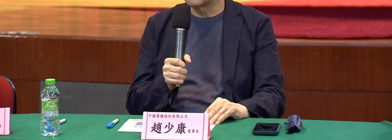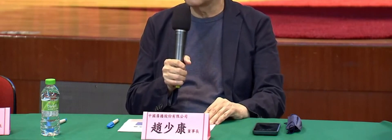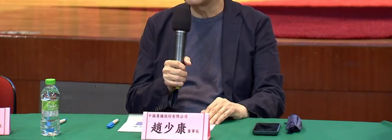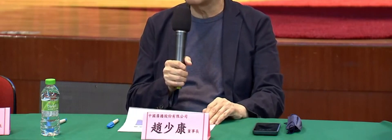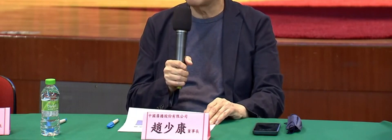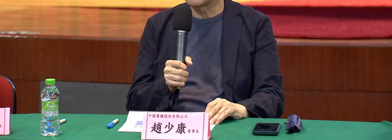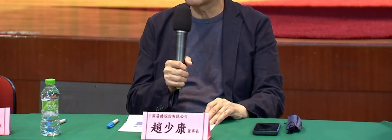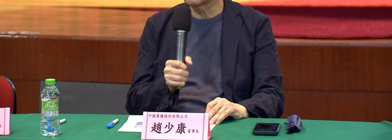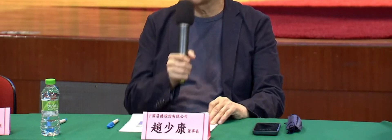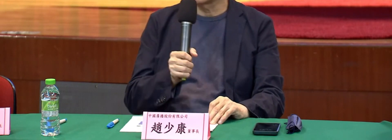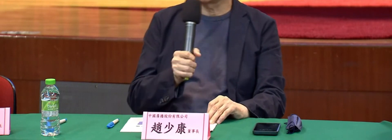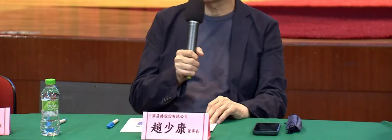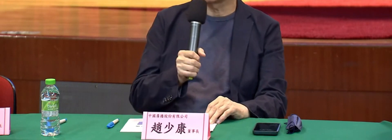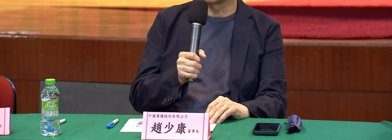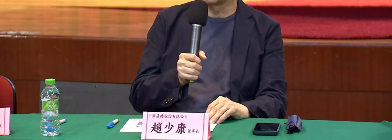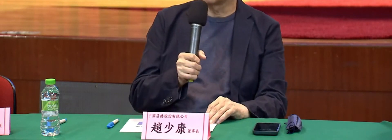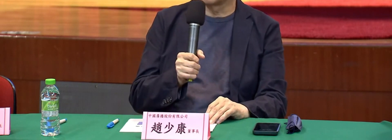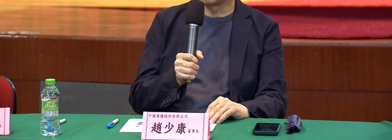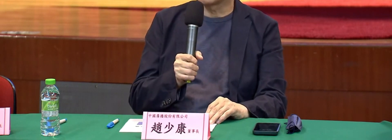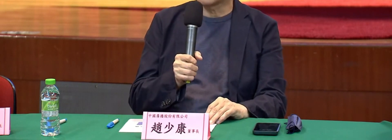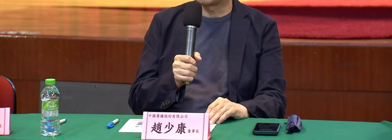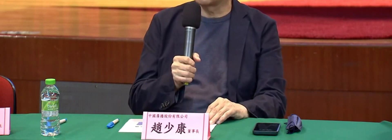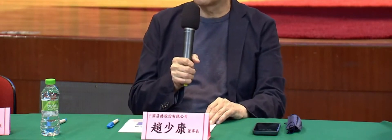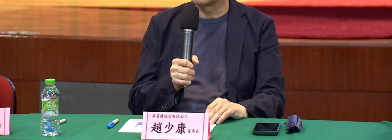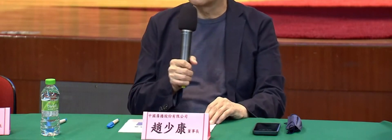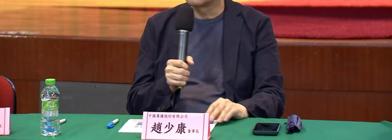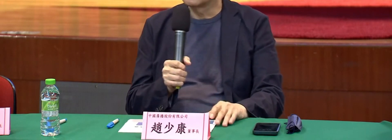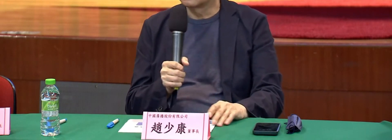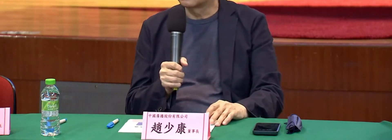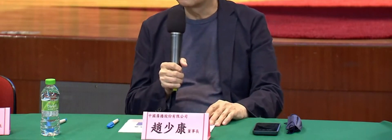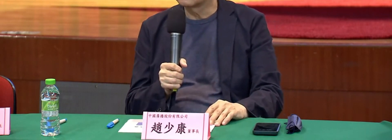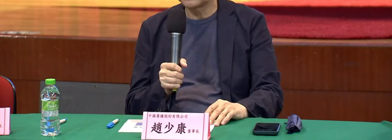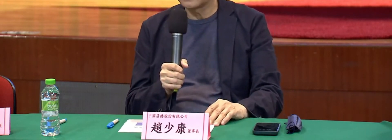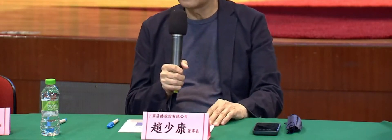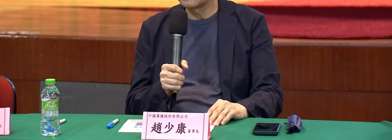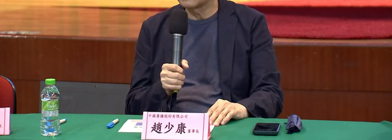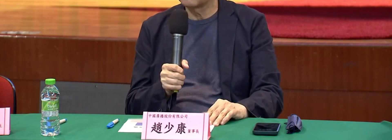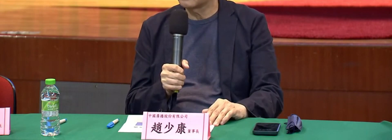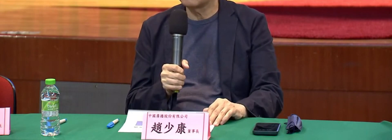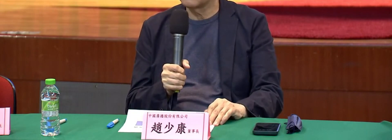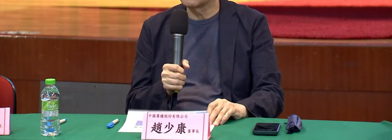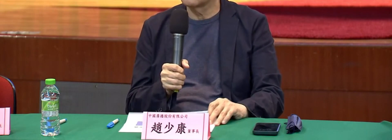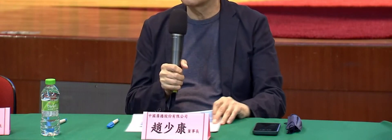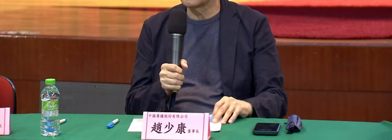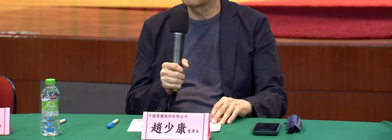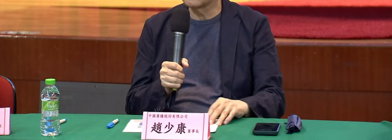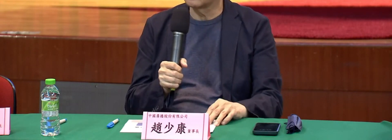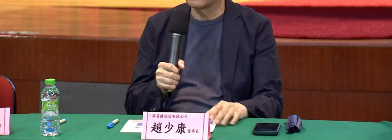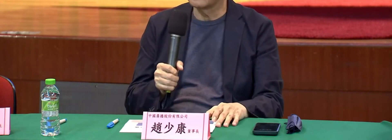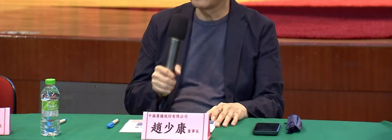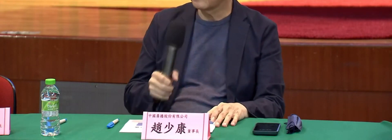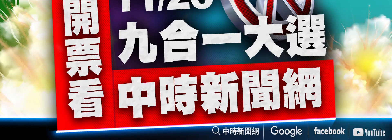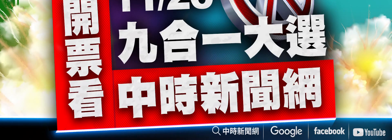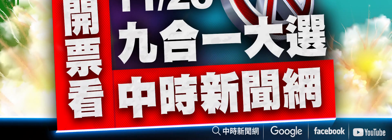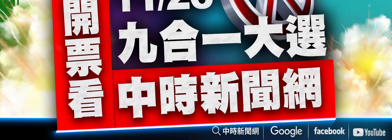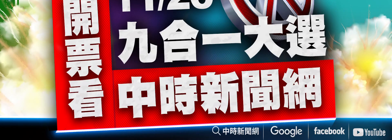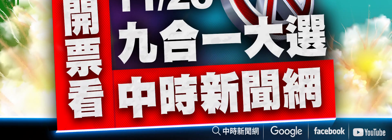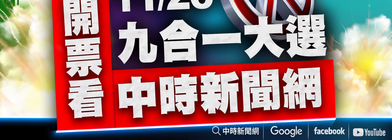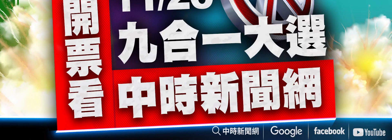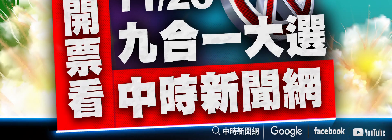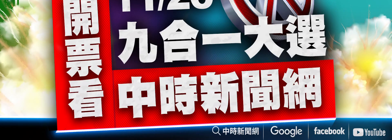也是群情激愤啊，所以怎么可以把这个国宝把它打破呢？哦，这不可以的，也不可以封口的，怎么可以封口呢？